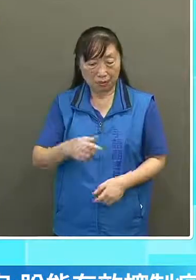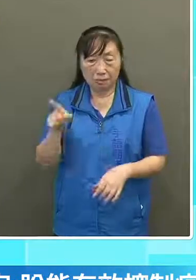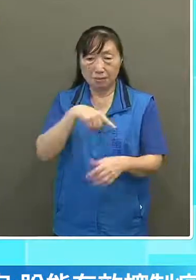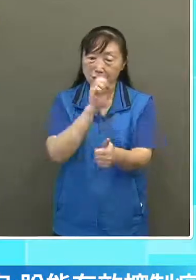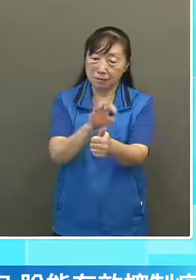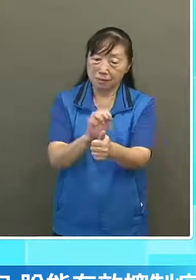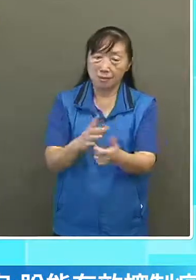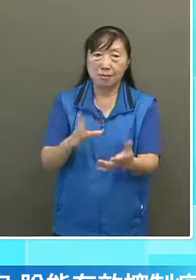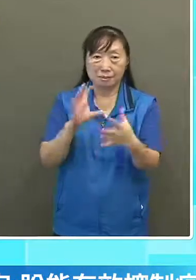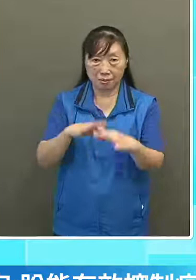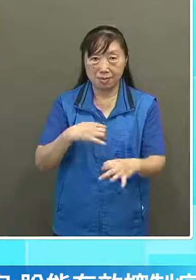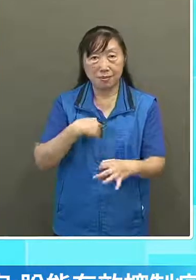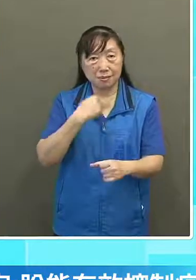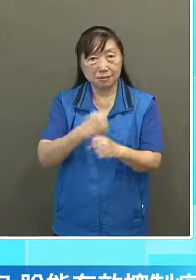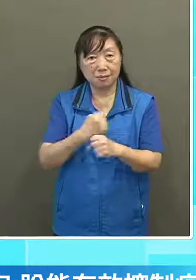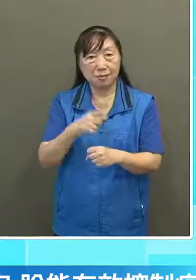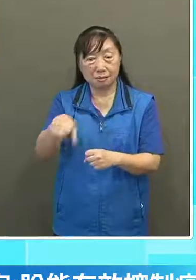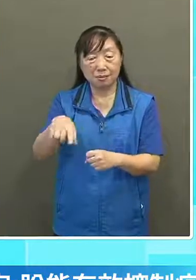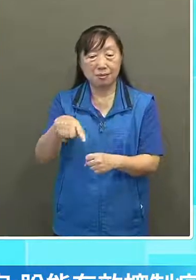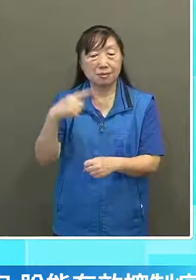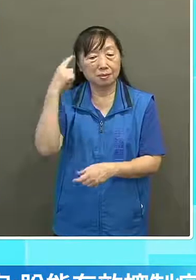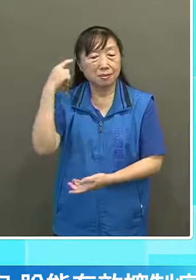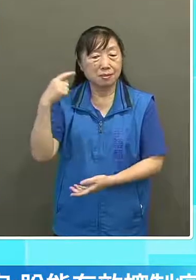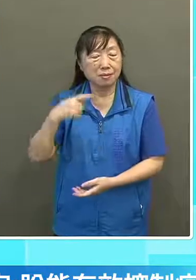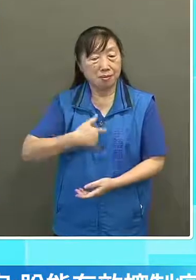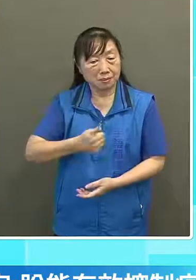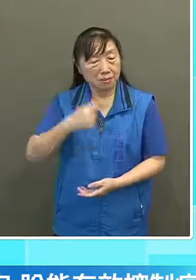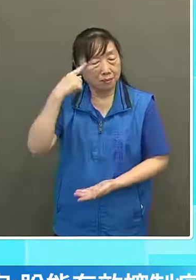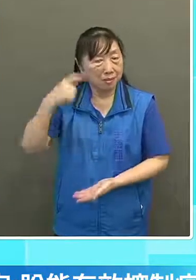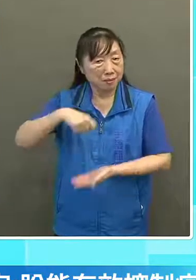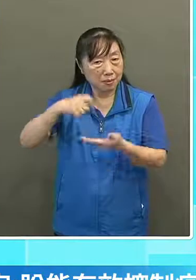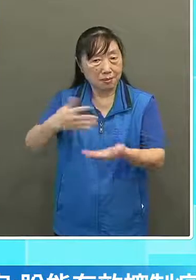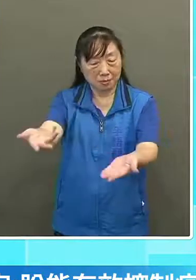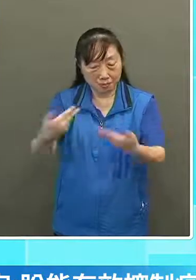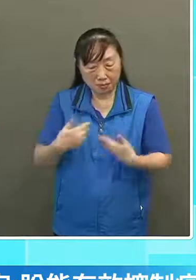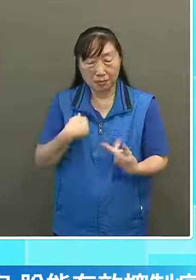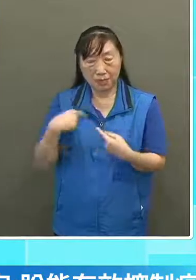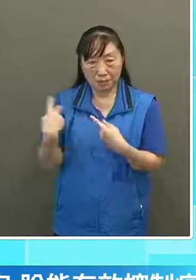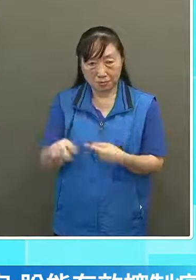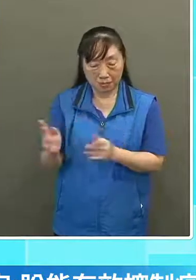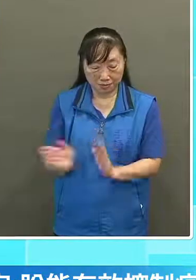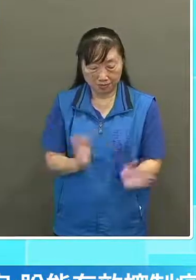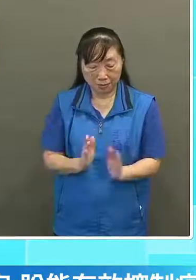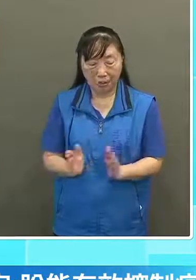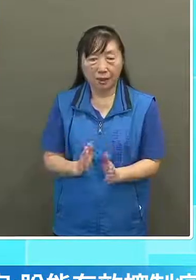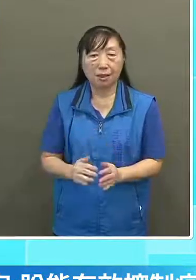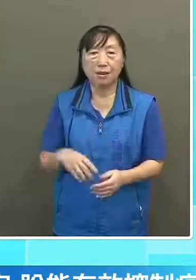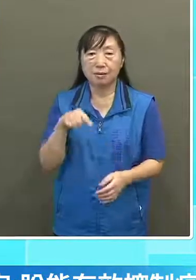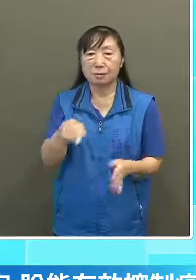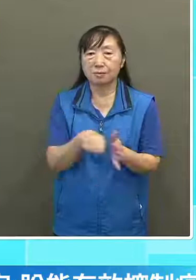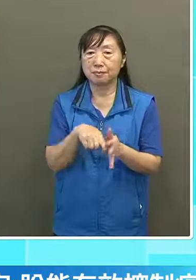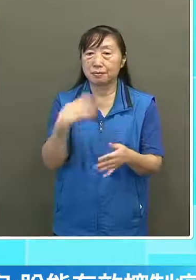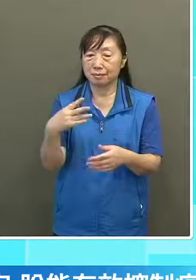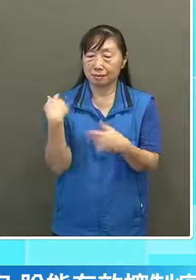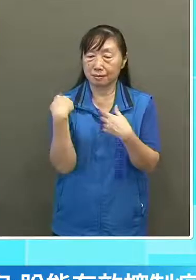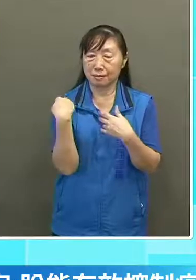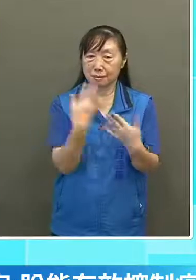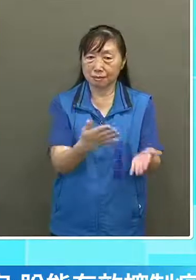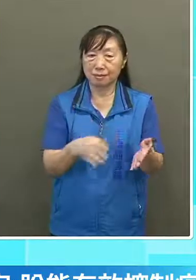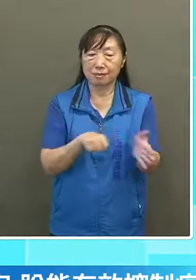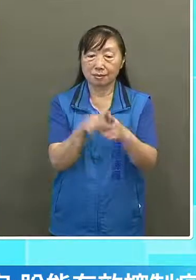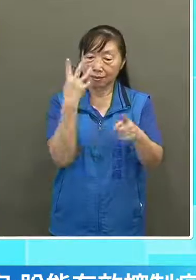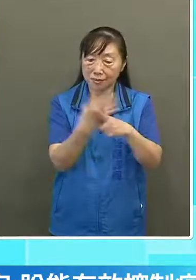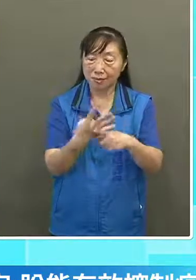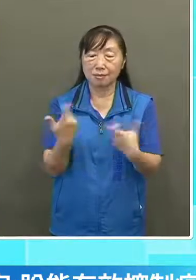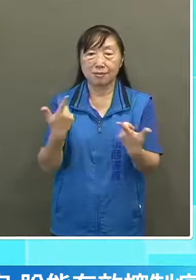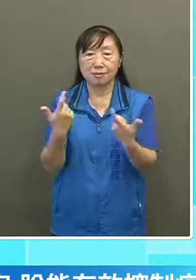那我们要做的是把这些善意的意见集合过来以后，再回归到刚刚特别提到的专业科学，